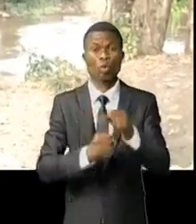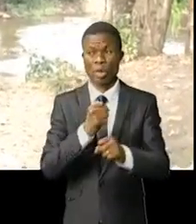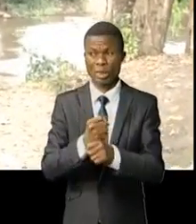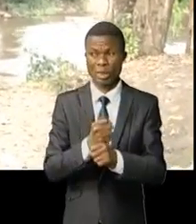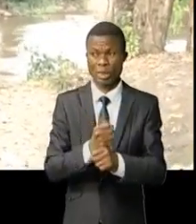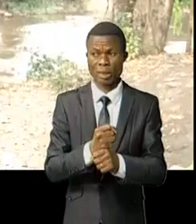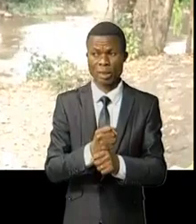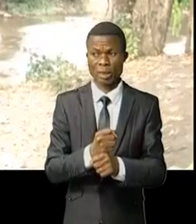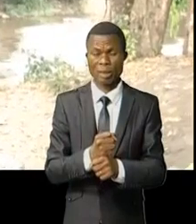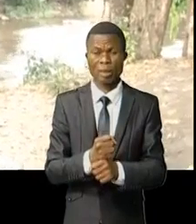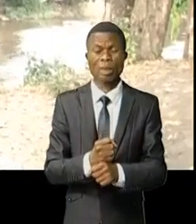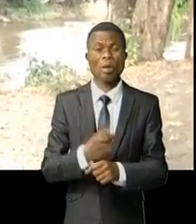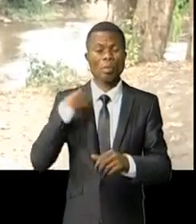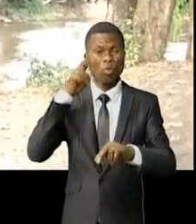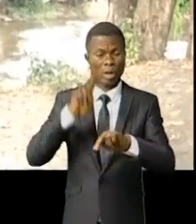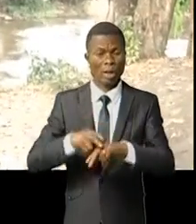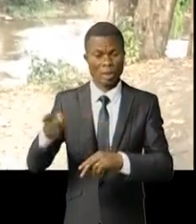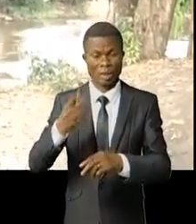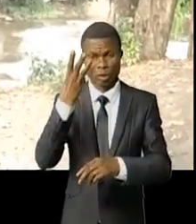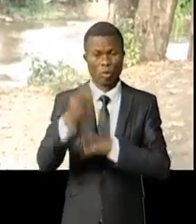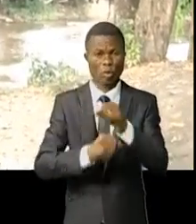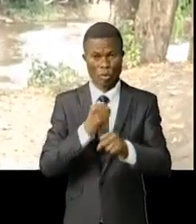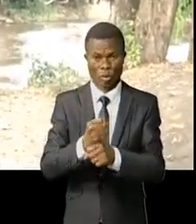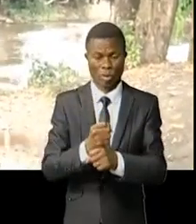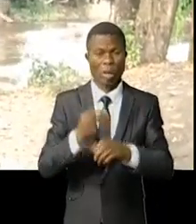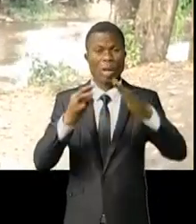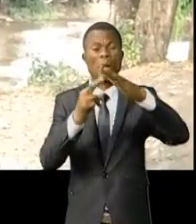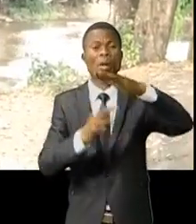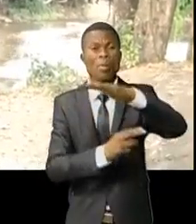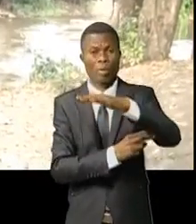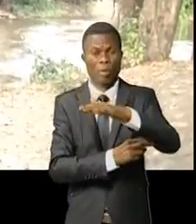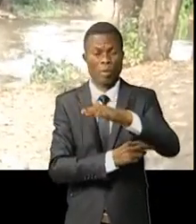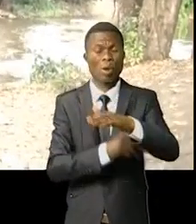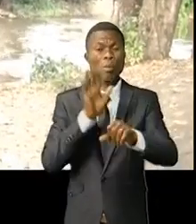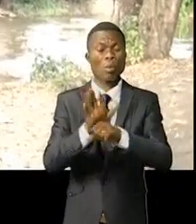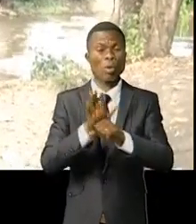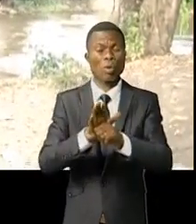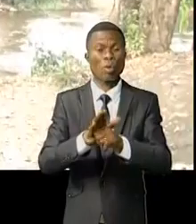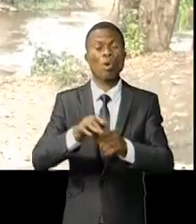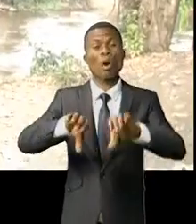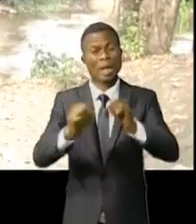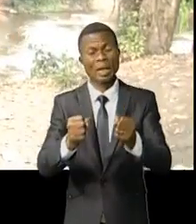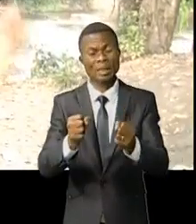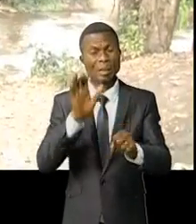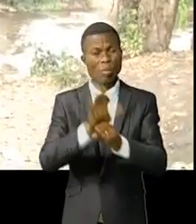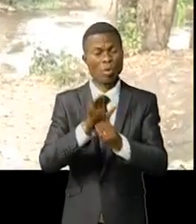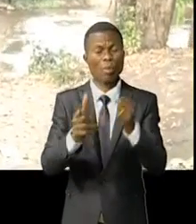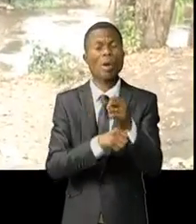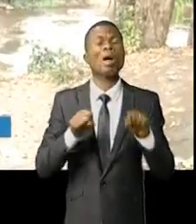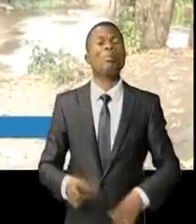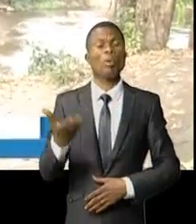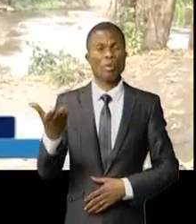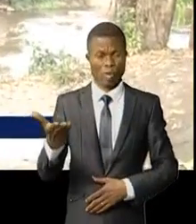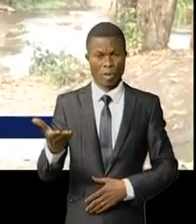Je suis agriculteur depuis 3 ans ici. Ce pont a causé beaucoup de morts. Une action de sa part sera